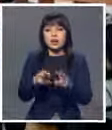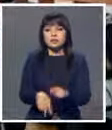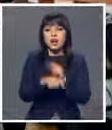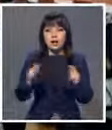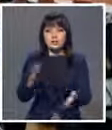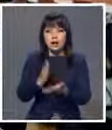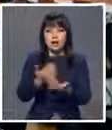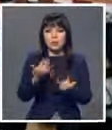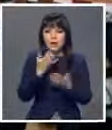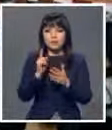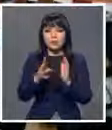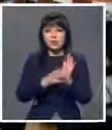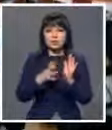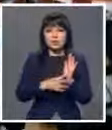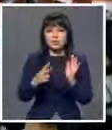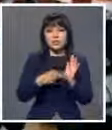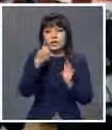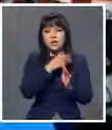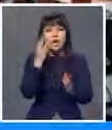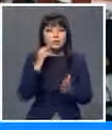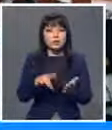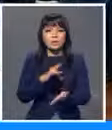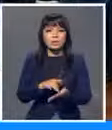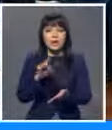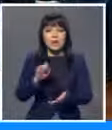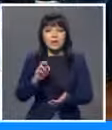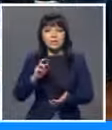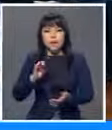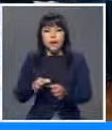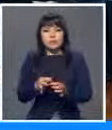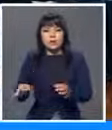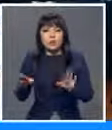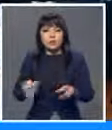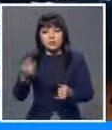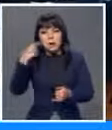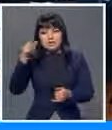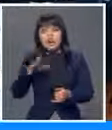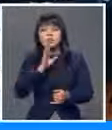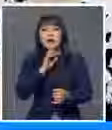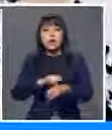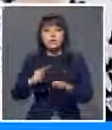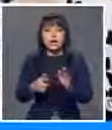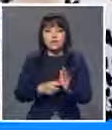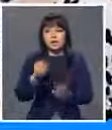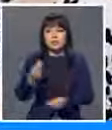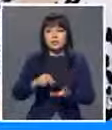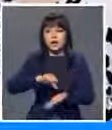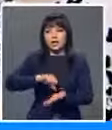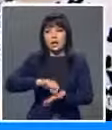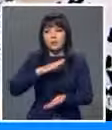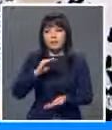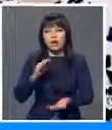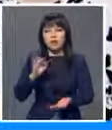өтті. 1997 жылы Алматы облысы Райымбек ауданында дүниеге келген ақын қыз 17-ші халықаралық шабыт фестивалінен